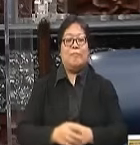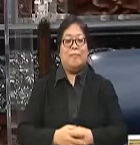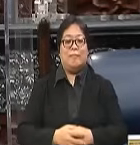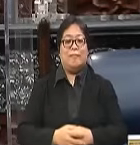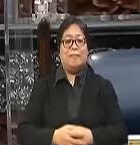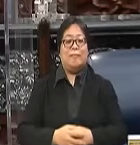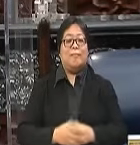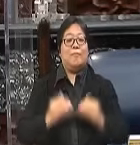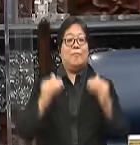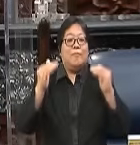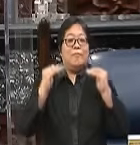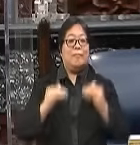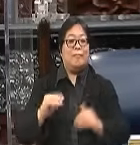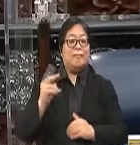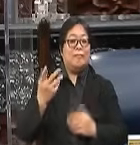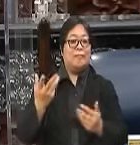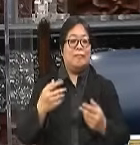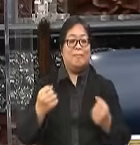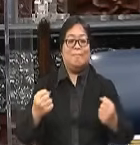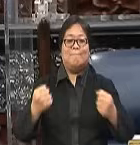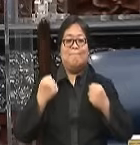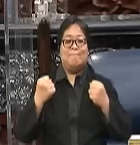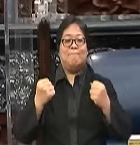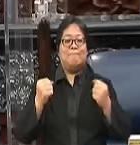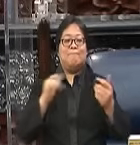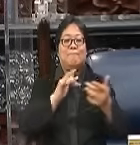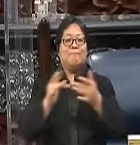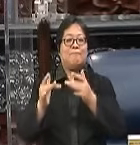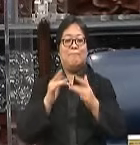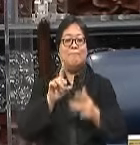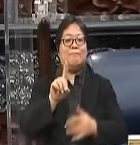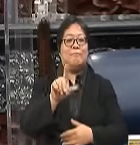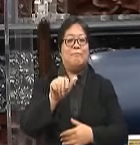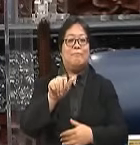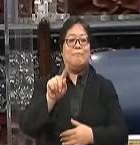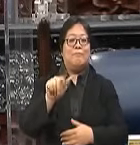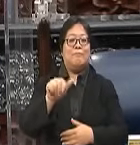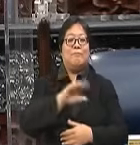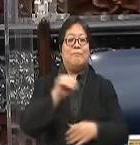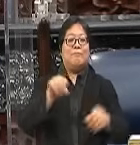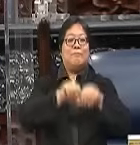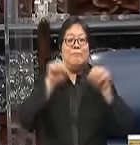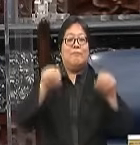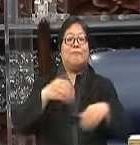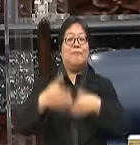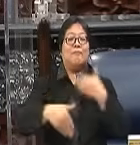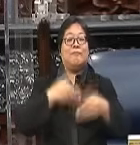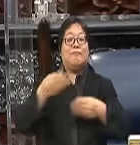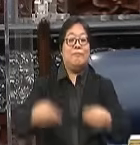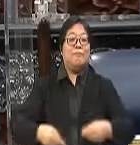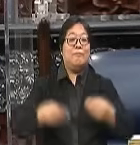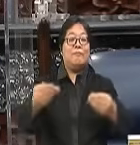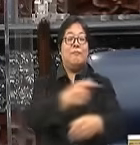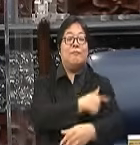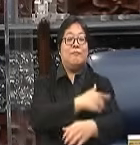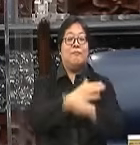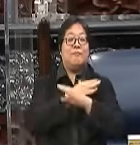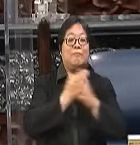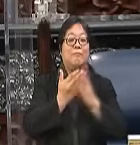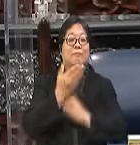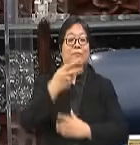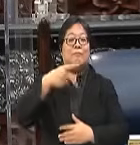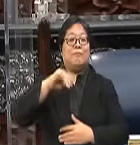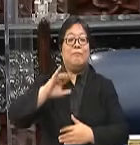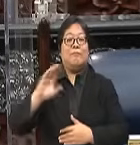kedua elah memantapkan rangkaian integrasi data dan sistem untuk proses pemberian vaksin lalui